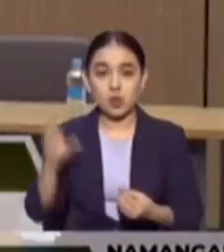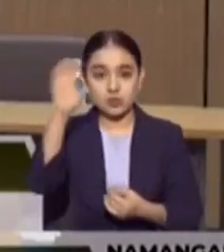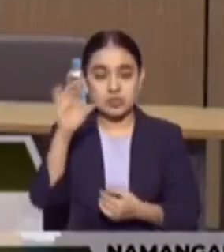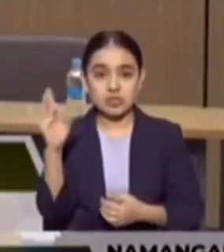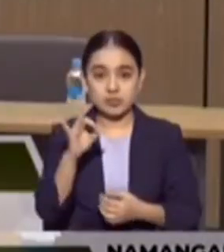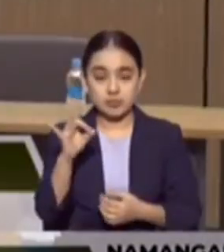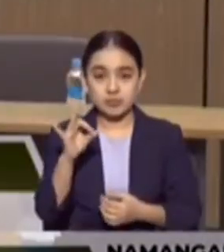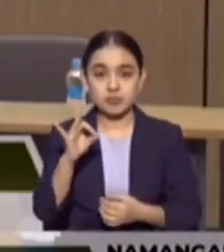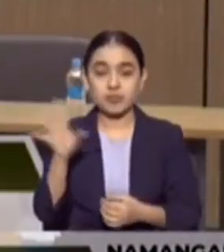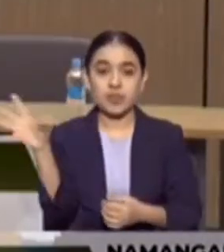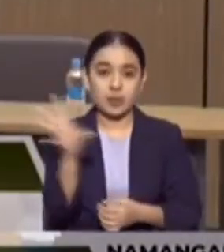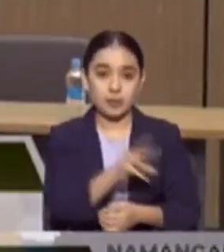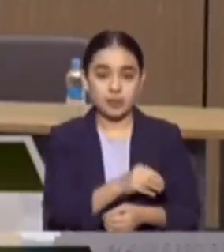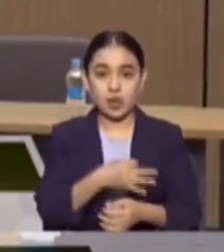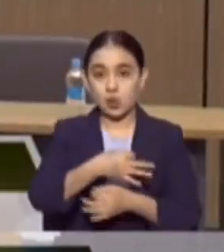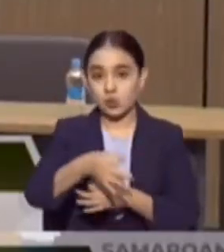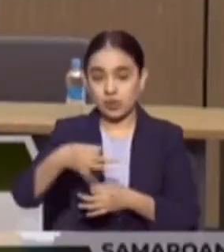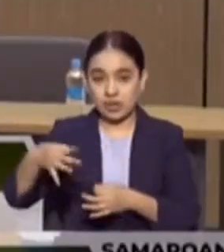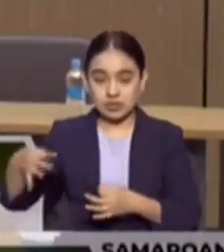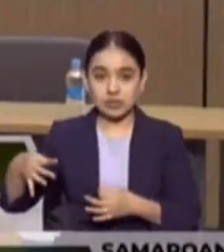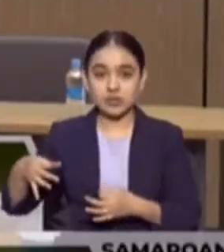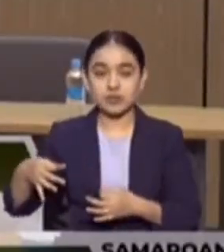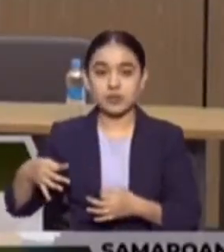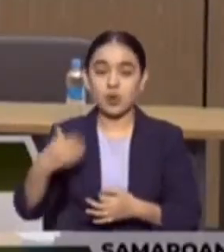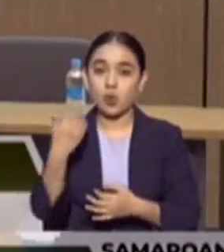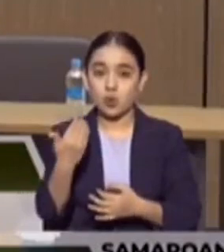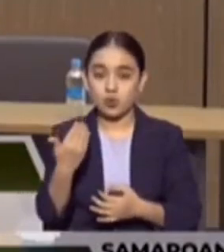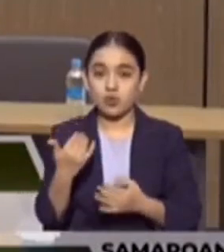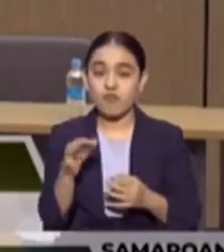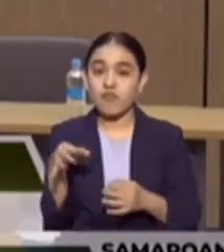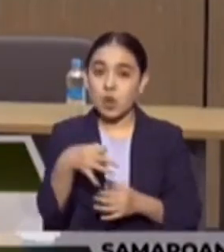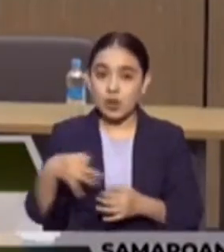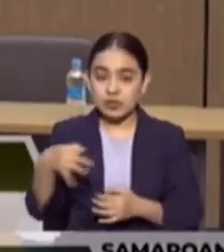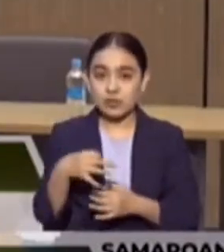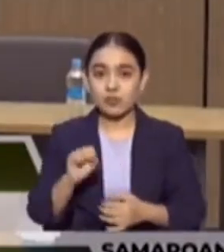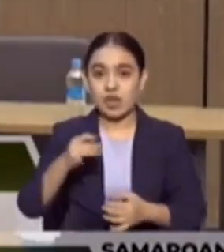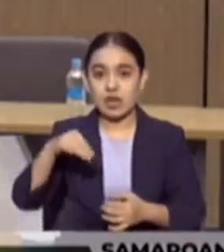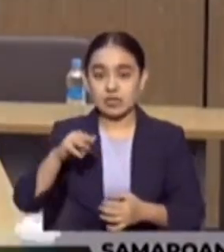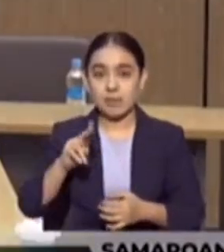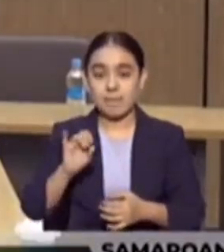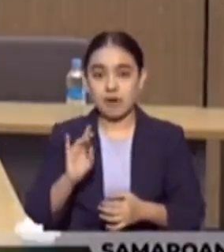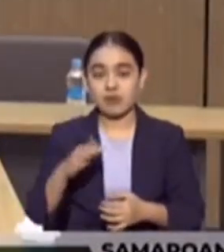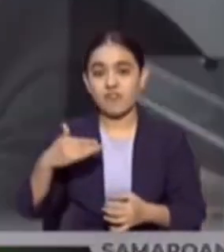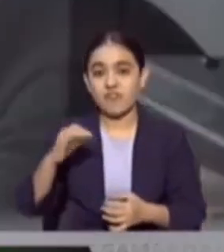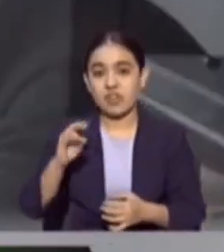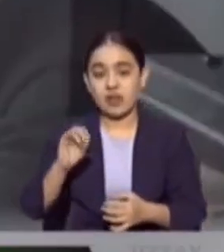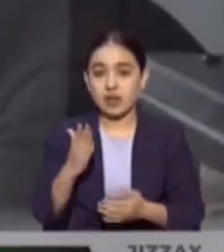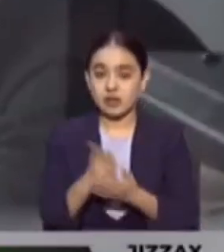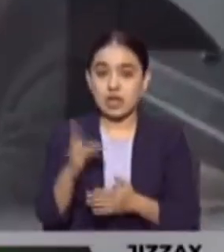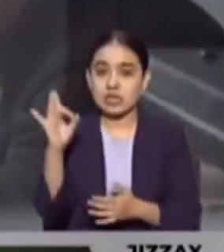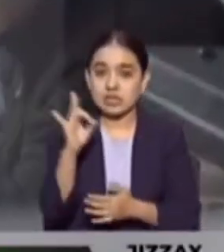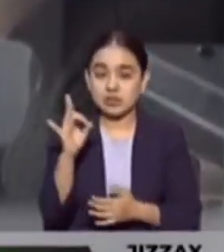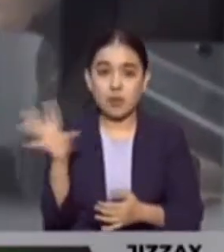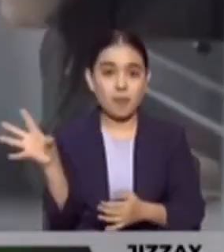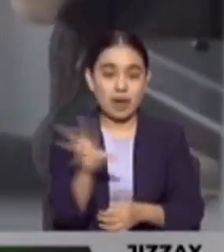O'zbekiston Respublikasining barcha hududlarida, viloyatlarida IT Park filiallari mavjud.